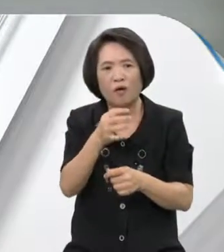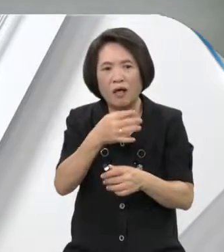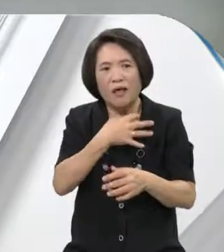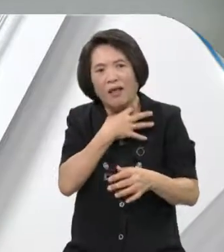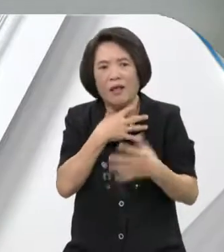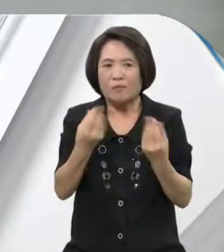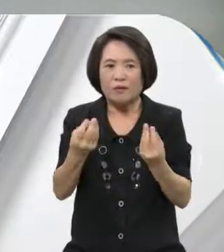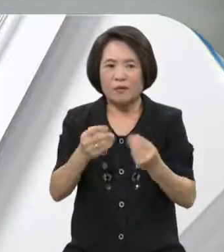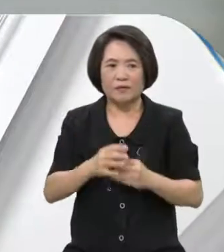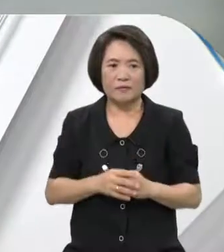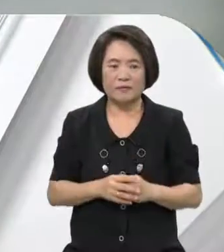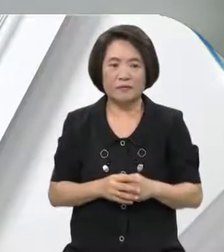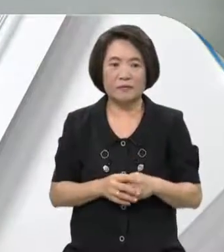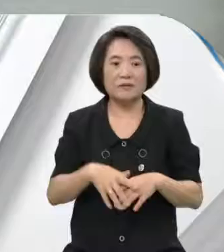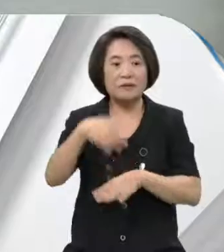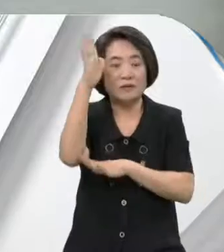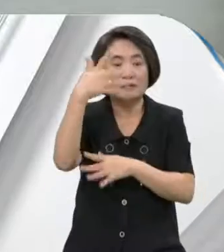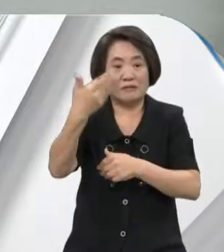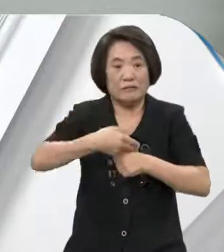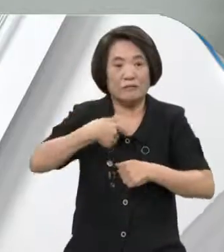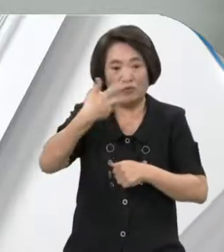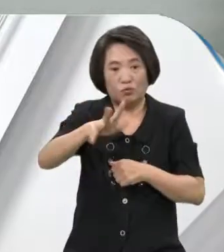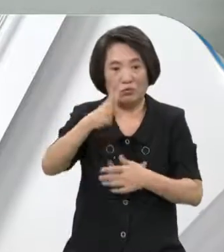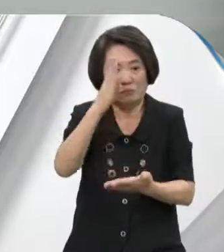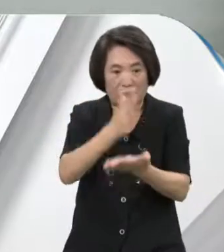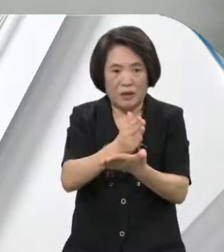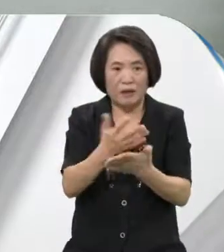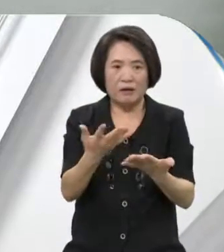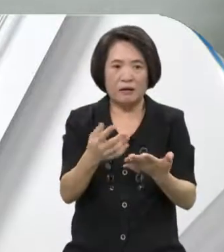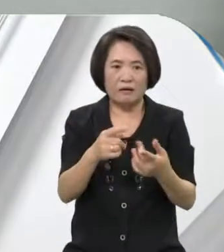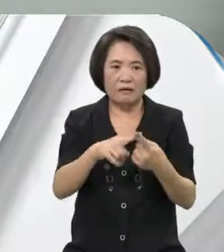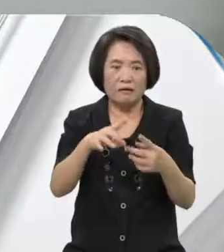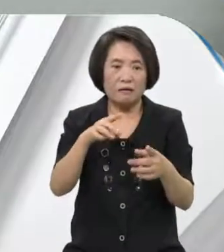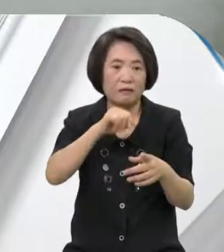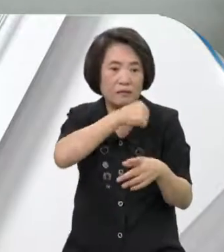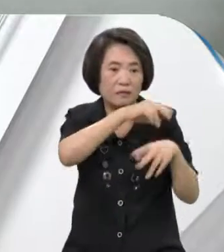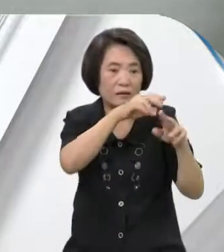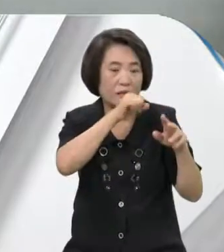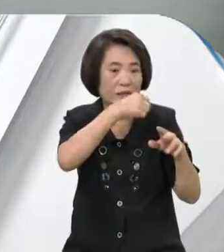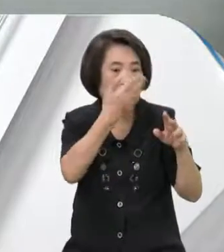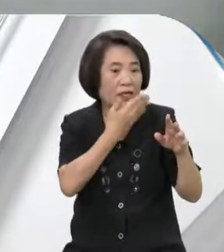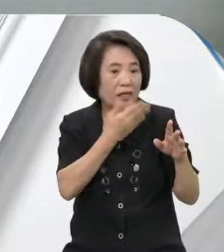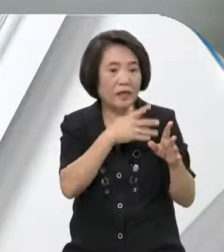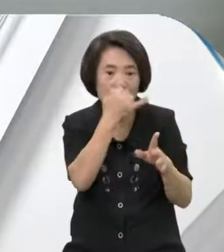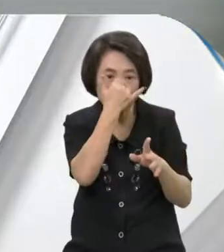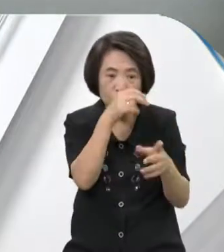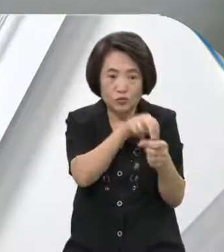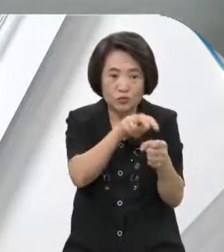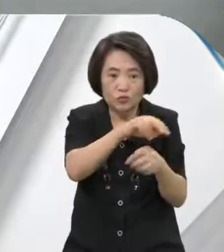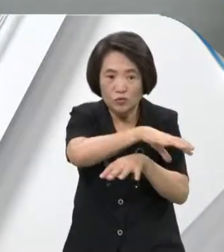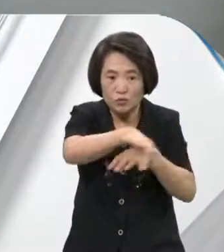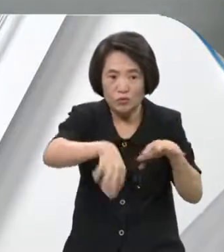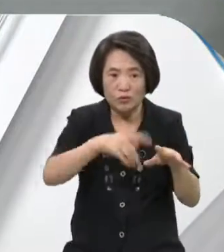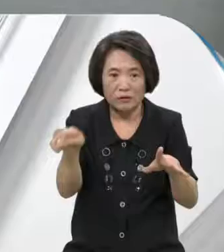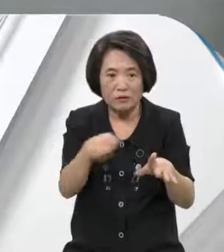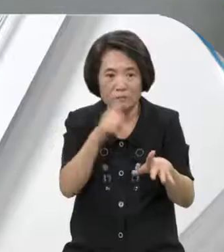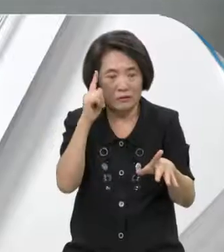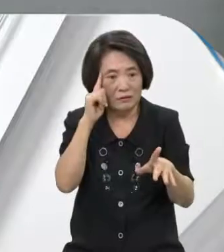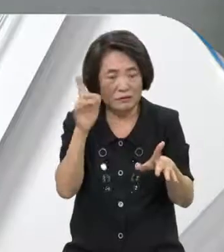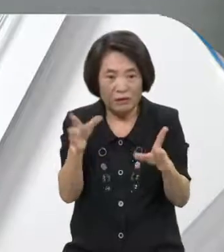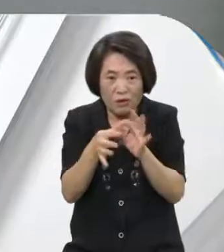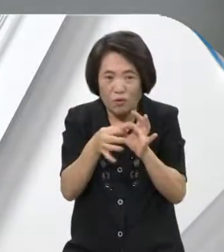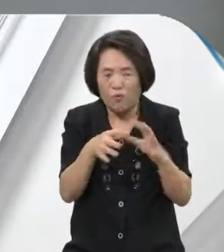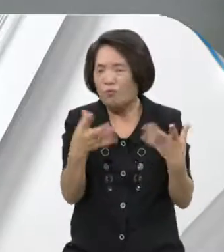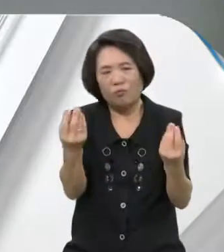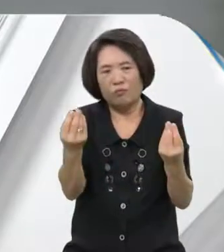府终止水权这部分呢，其实跟台塘这边在饲养的这整个环境当中，其实并不然是全